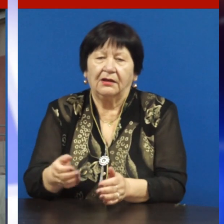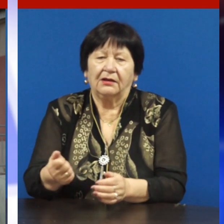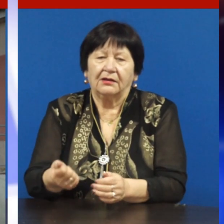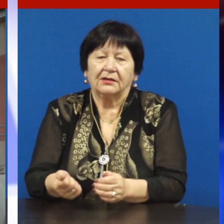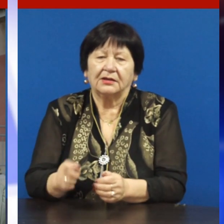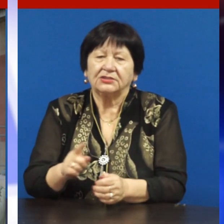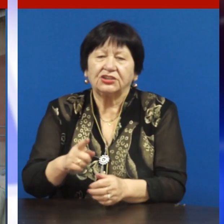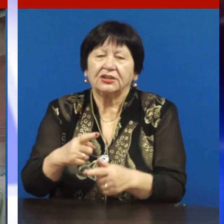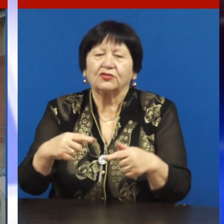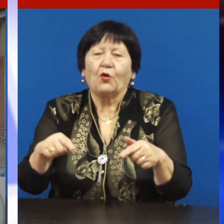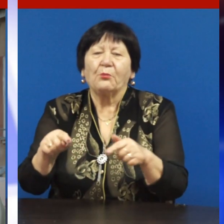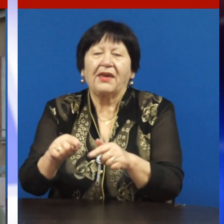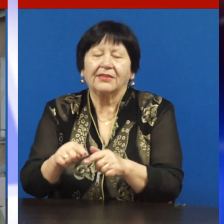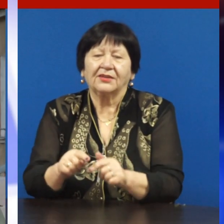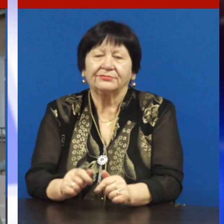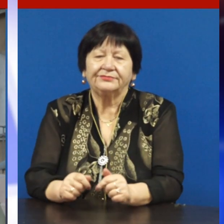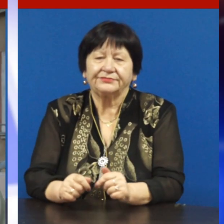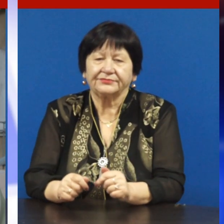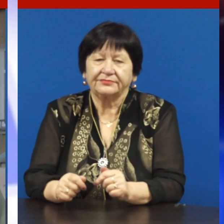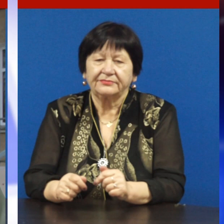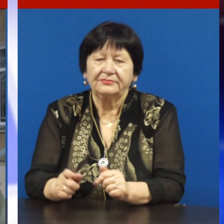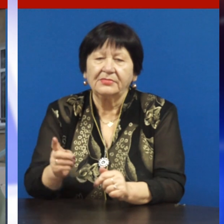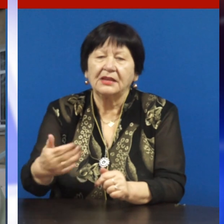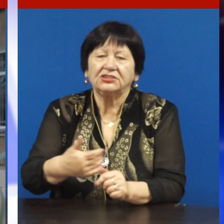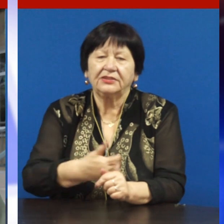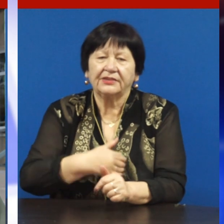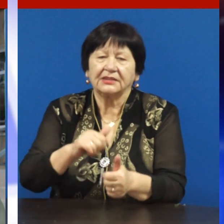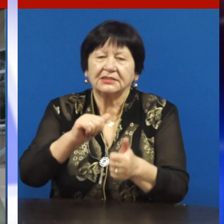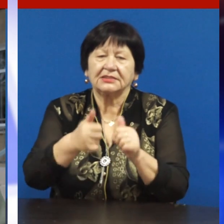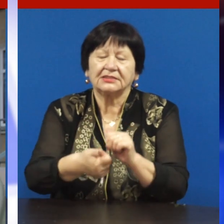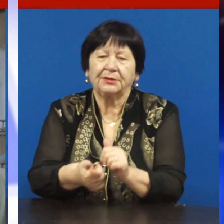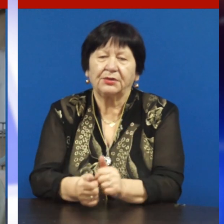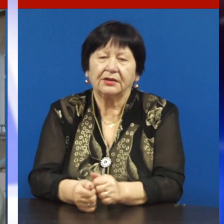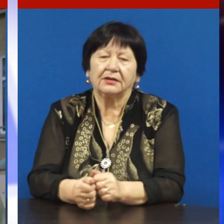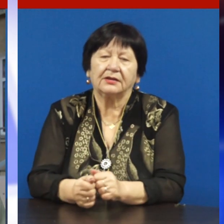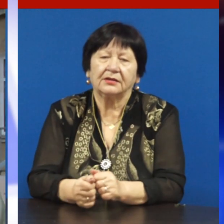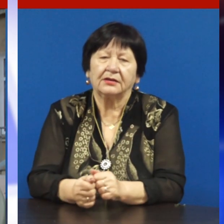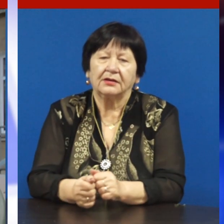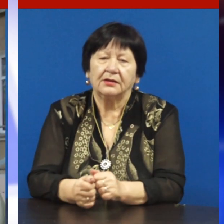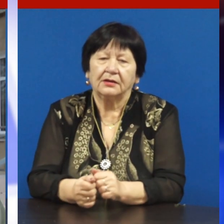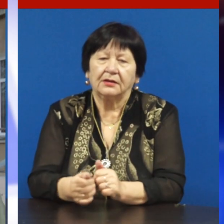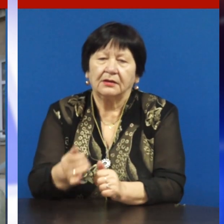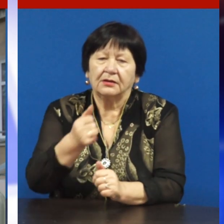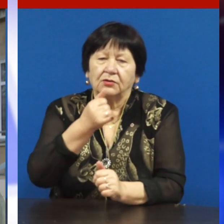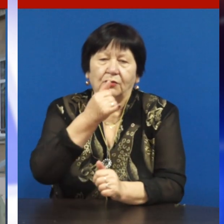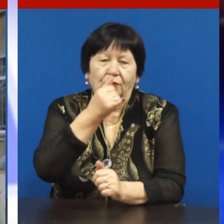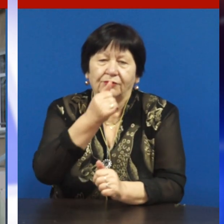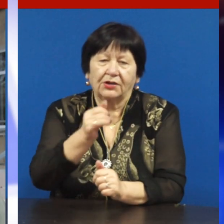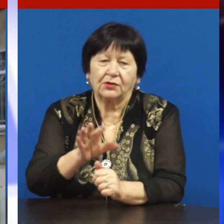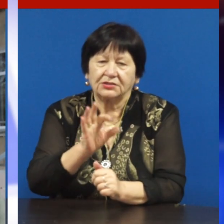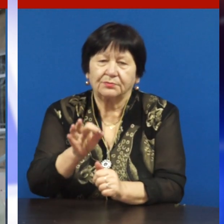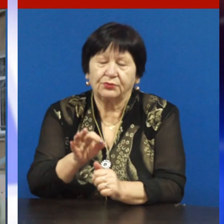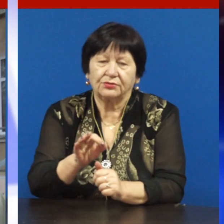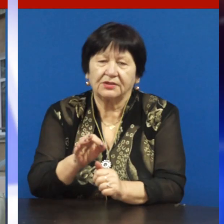rău în ce domenii ce ce ce vreți să schimbe Doamne nu vreau să mă am de de